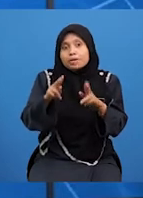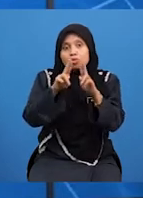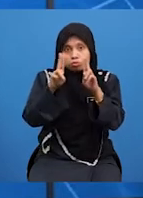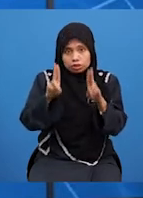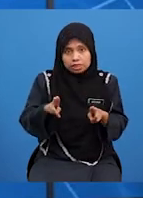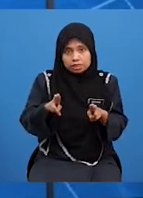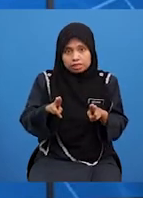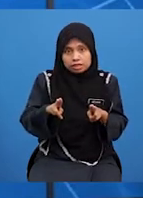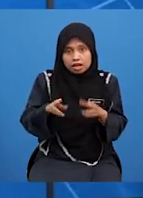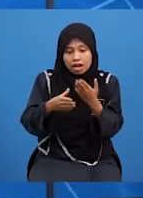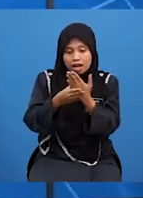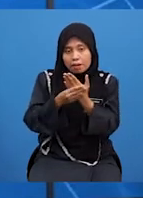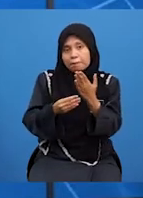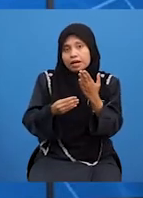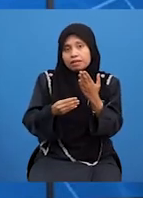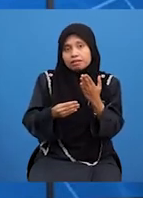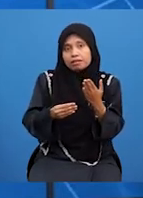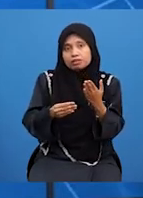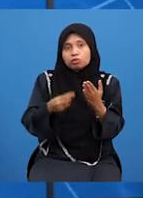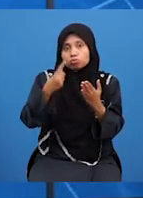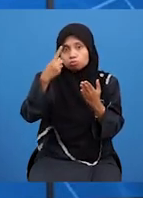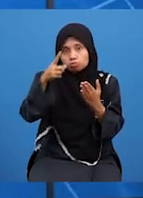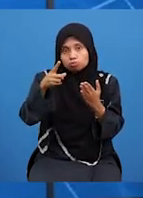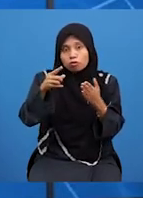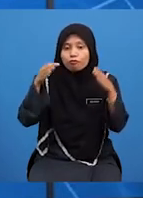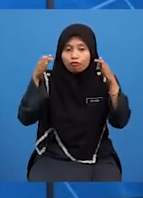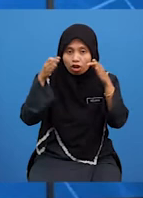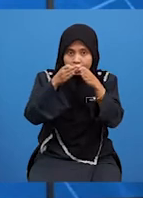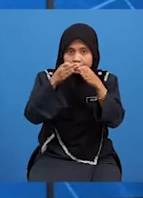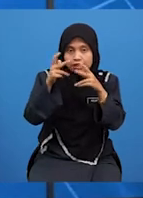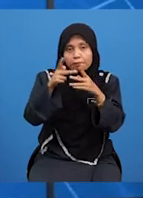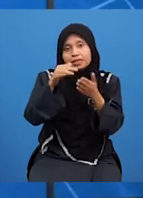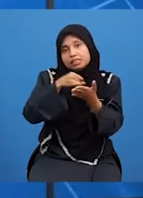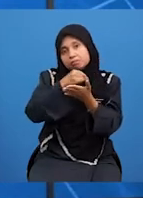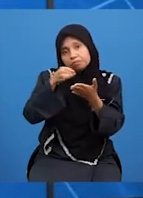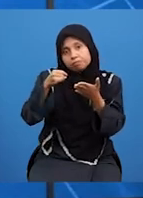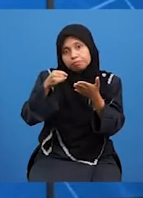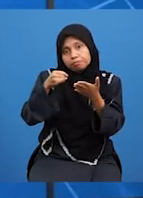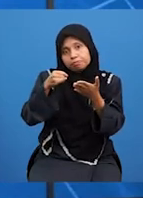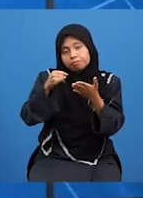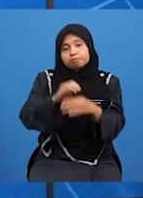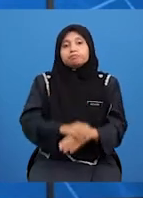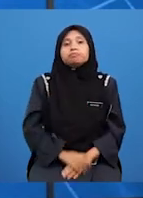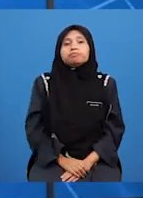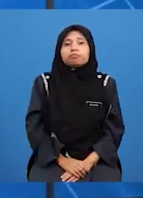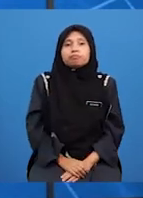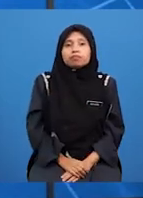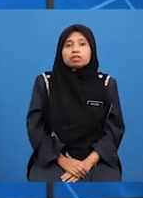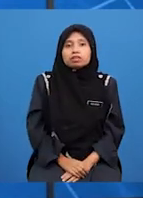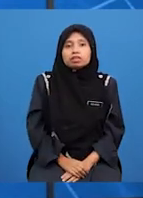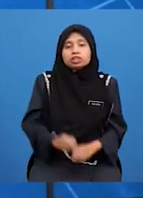pelajar melukis secara disiplin lukisan yang berfokus kepada permasalahan sifat visual objek. Ya, tepat sekali